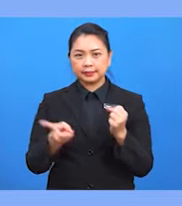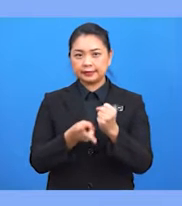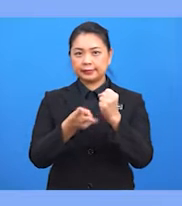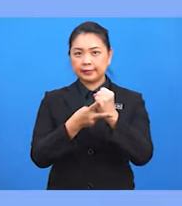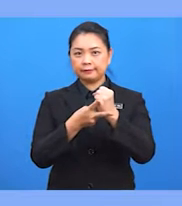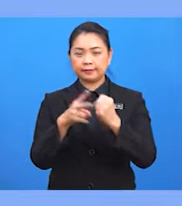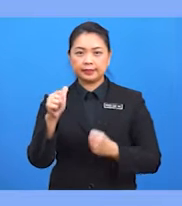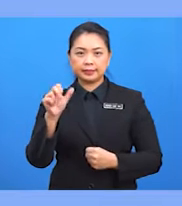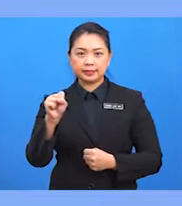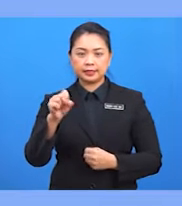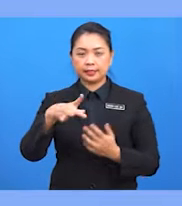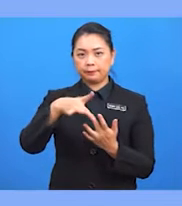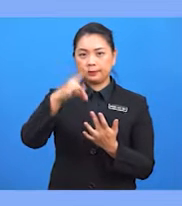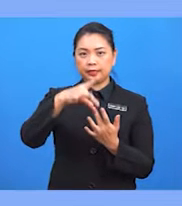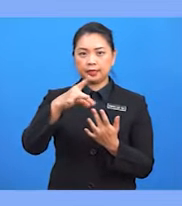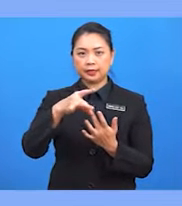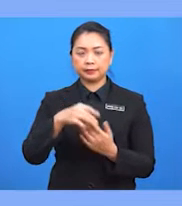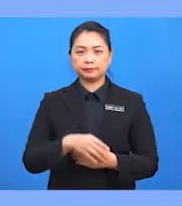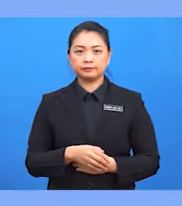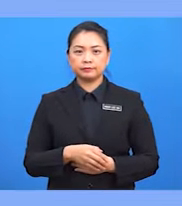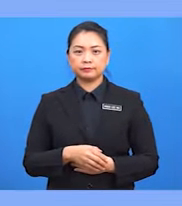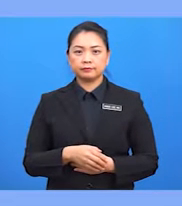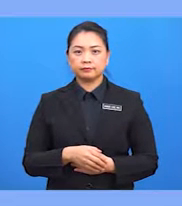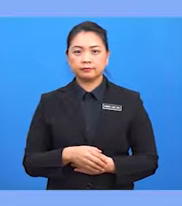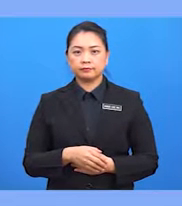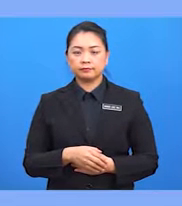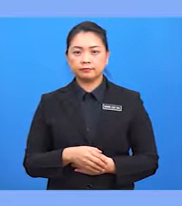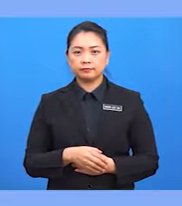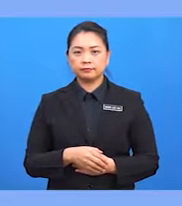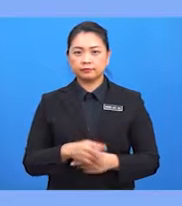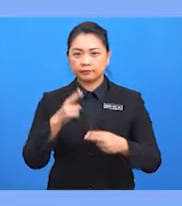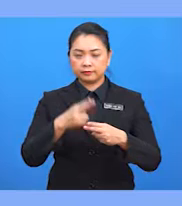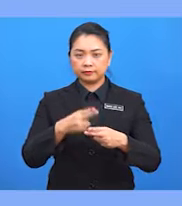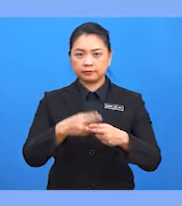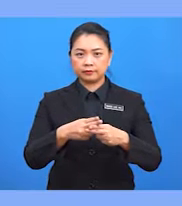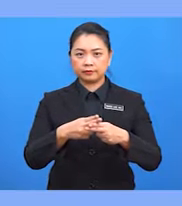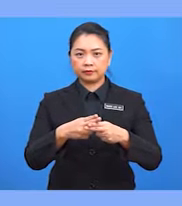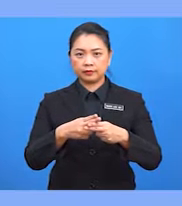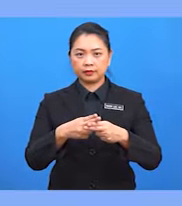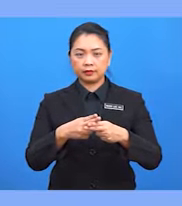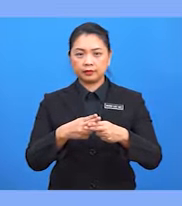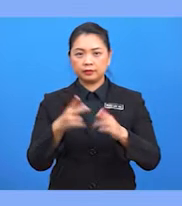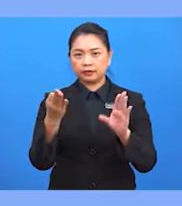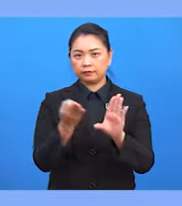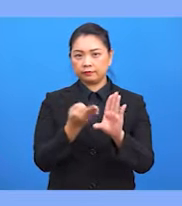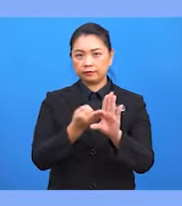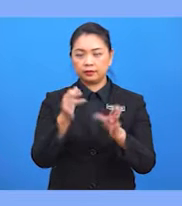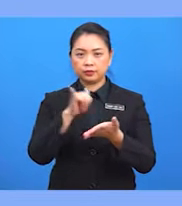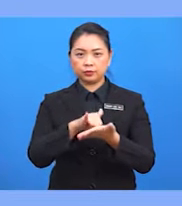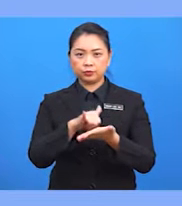As, pilih format Photoshop.psd, kemudian namakan fail tersebut